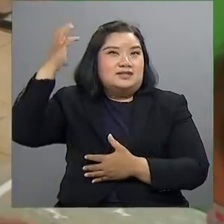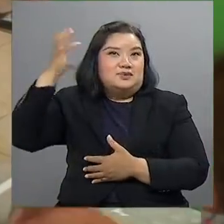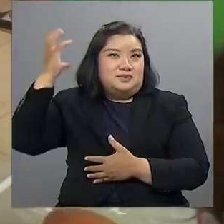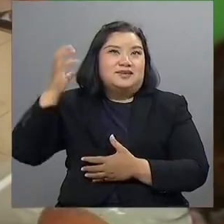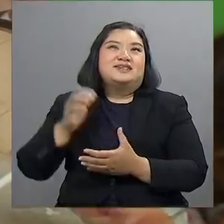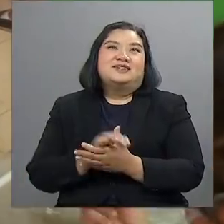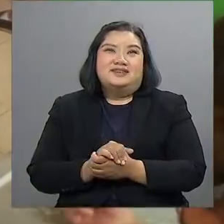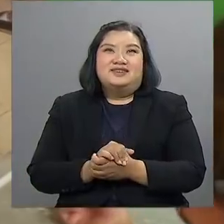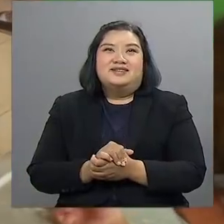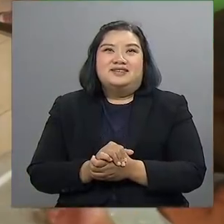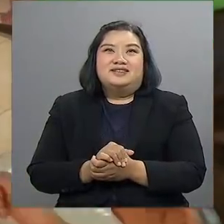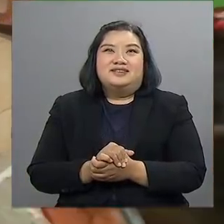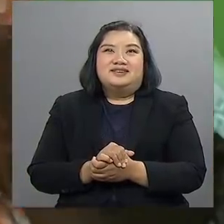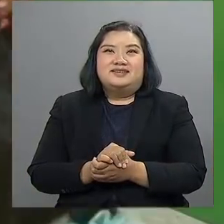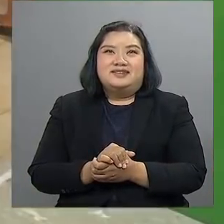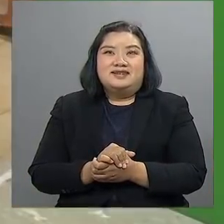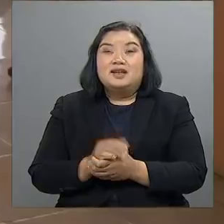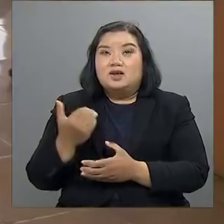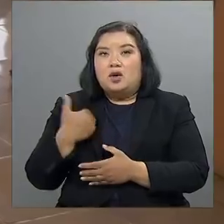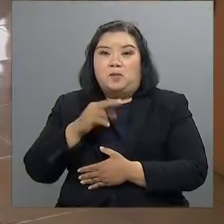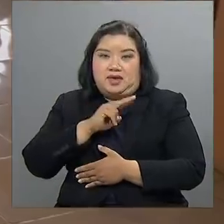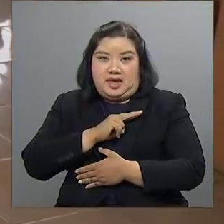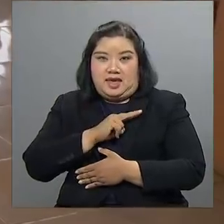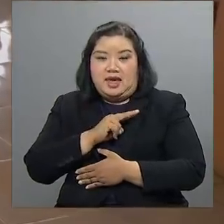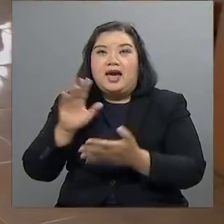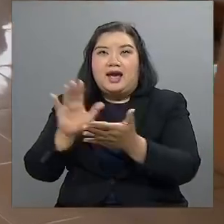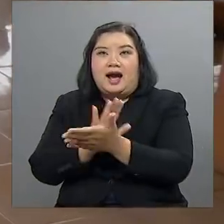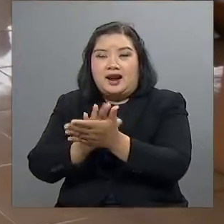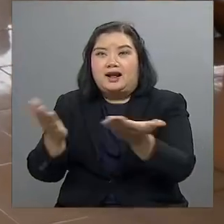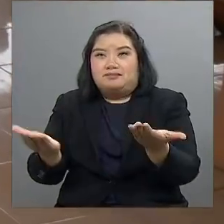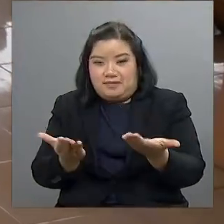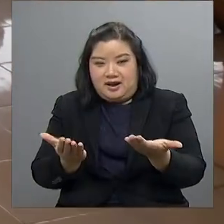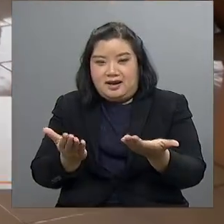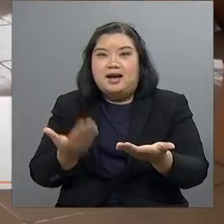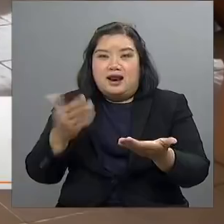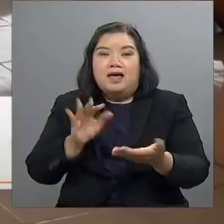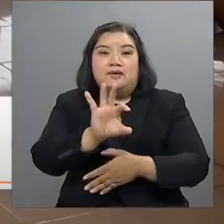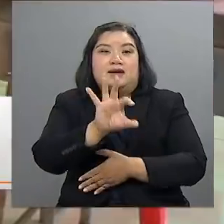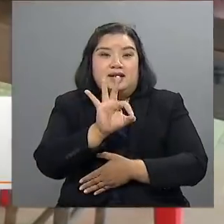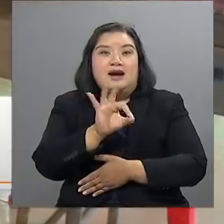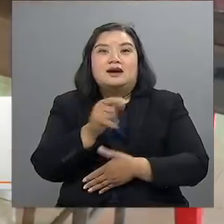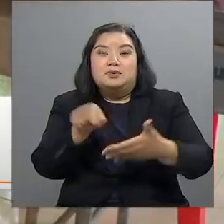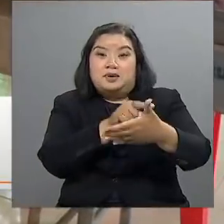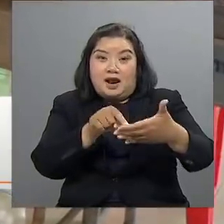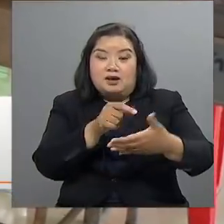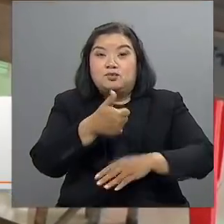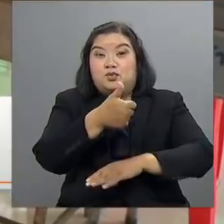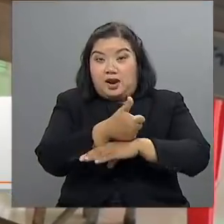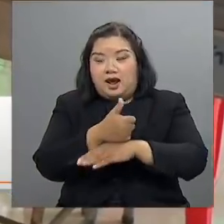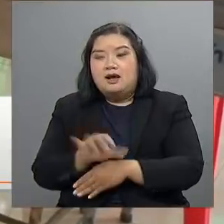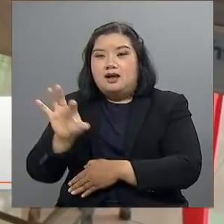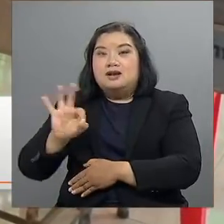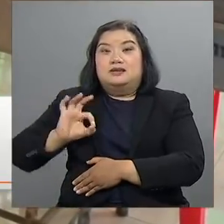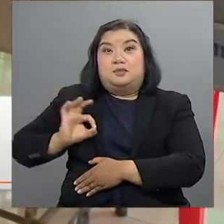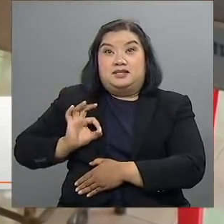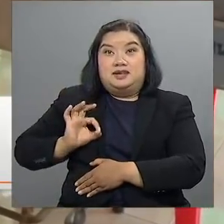ต้องรับบัตรเลือกตั้งผู้สมัคร2ใบมีบัตรเลือกประธานนักเรียนแล้วก็บัตรเลือกสมาชิกสภานักเรียนแต่การเลือกตั้